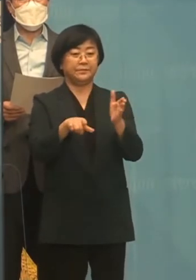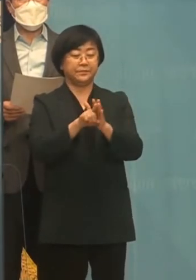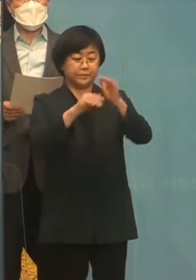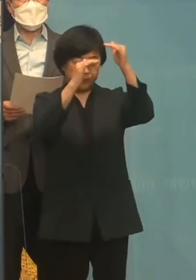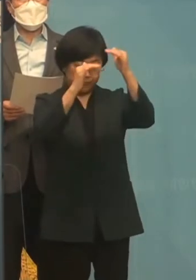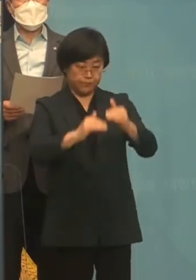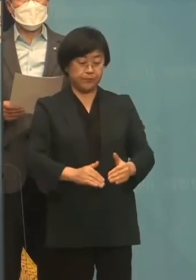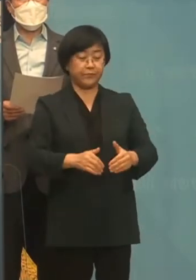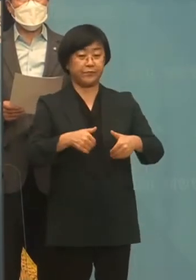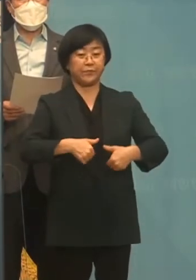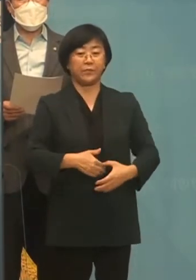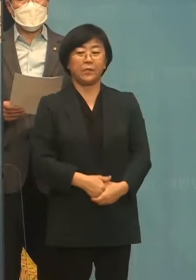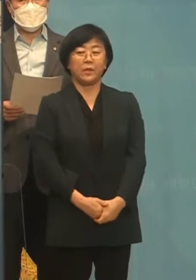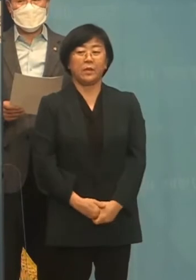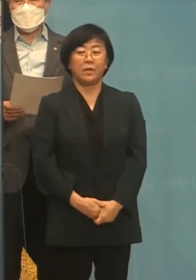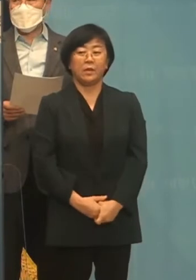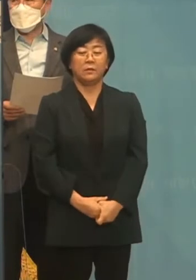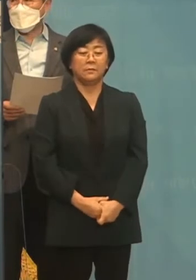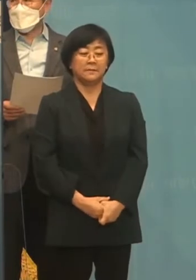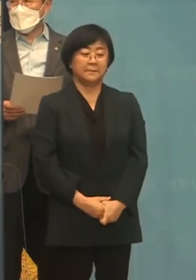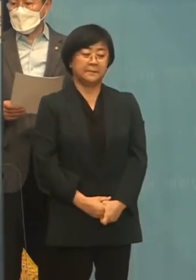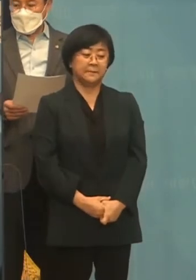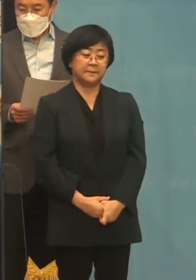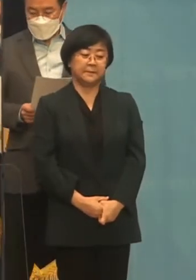같은 일들을 해나가겠습니다.